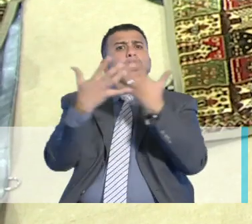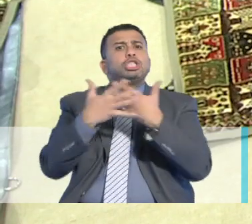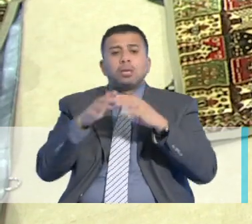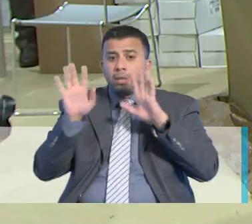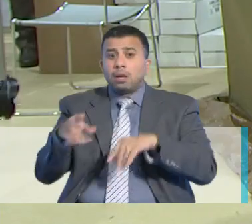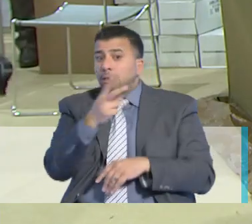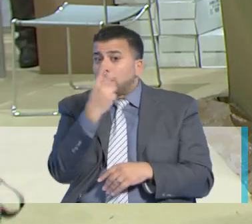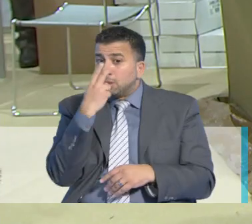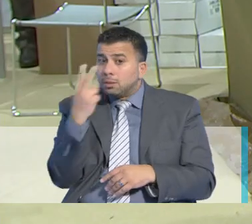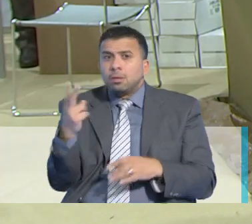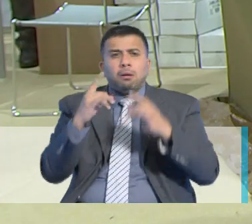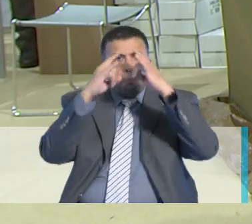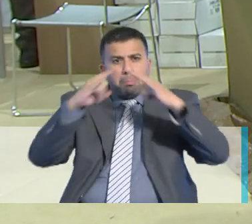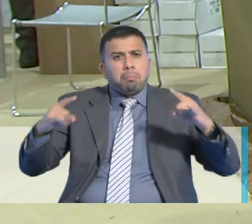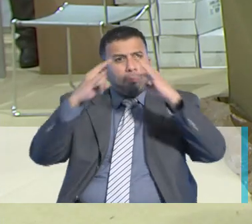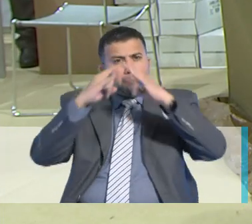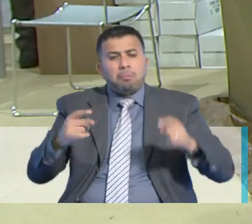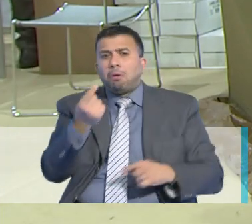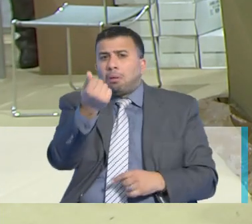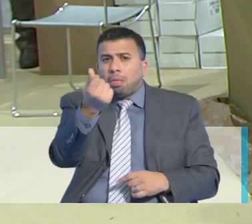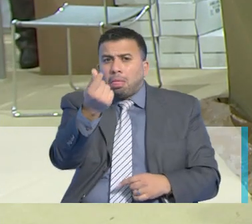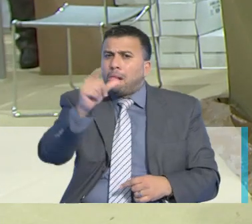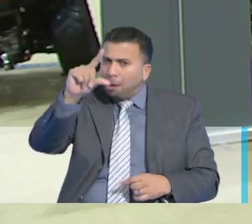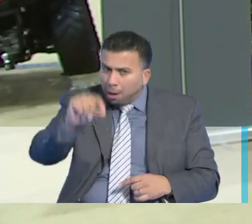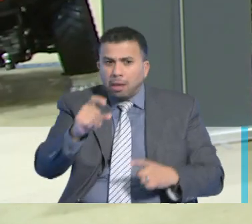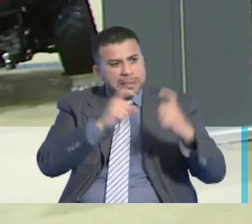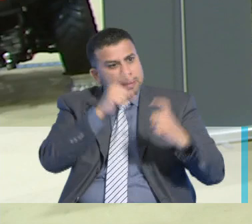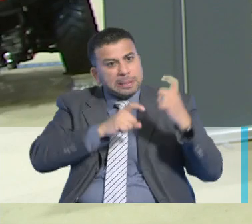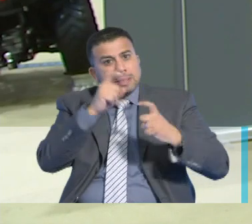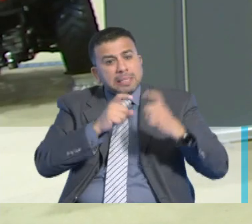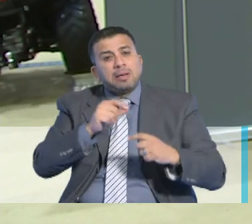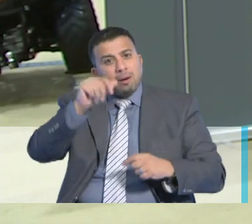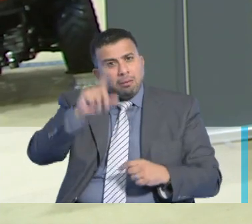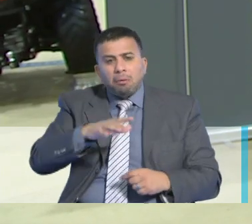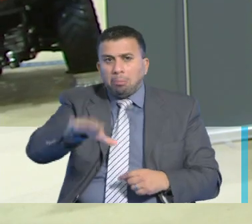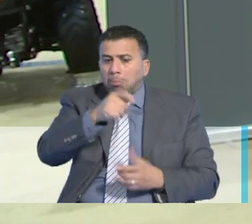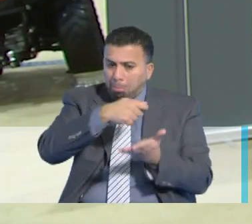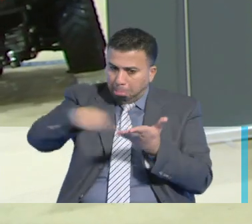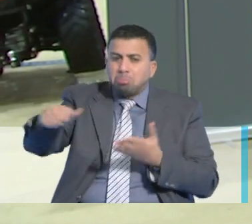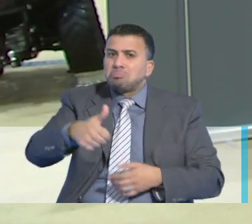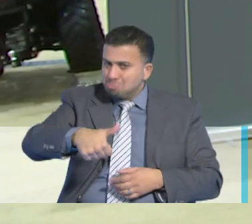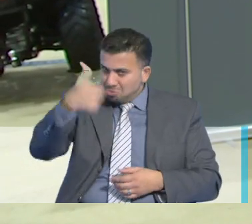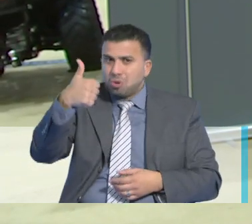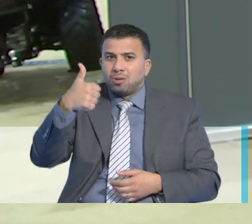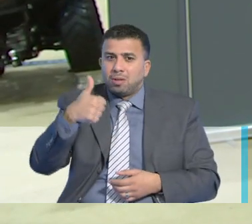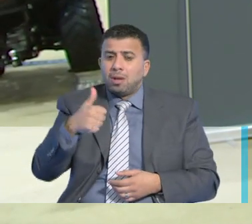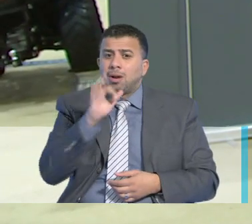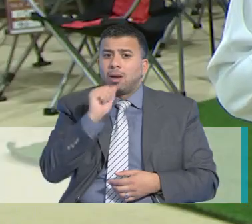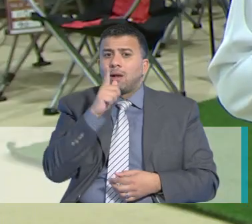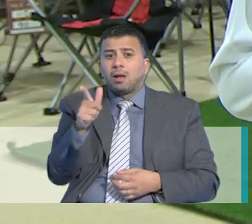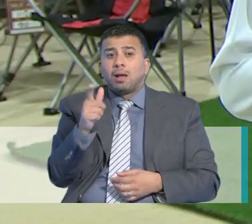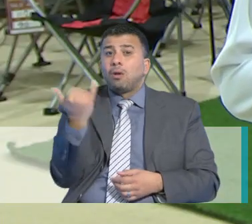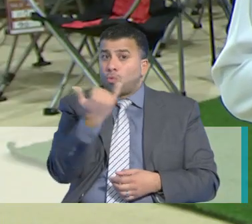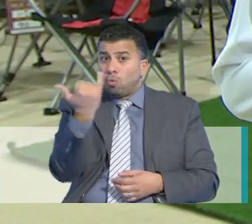وعرض يشمل كافة المنتجات وبأسعار تنافسية في متناول الجميع. يشكل المعرض